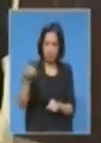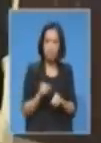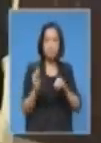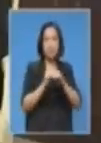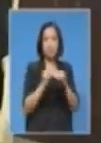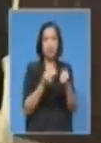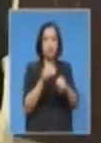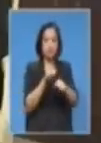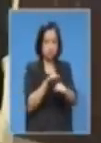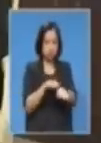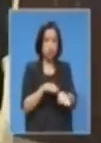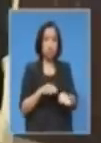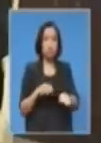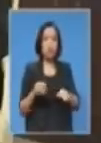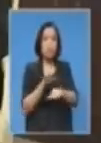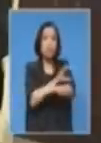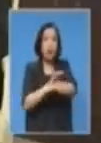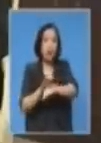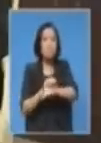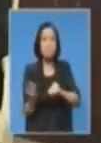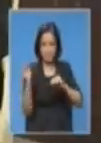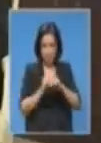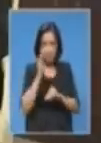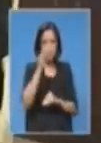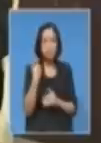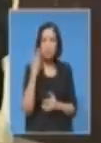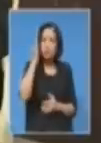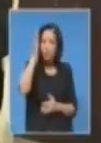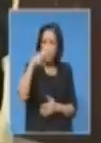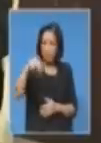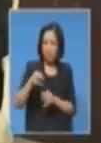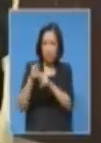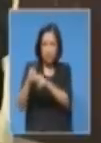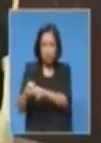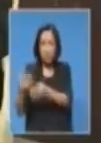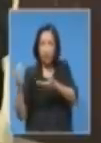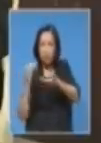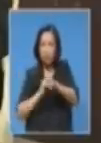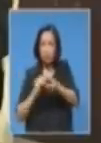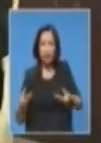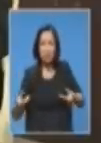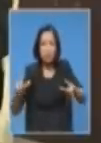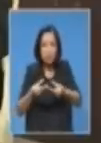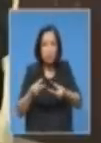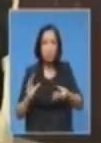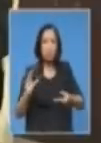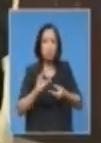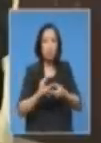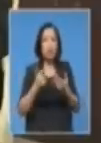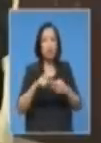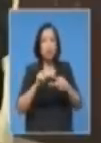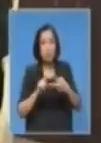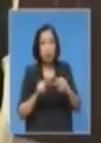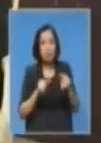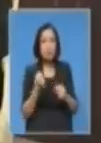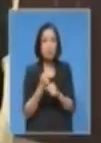าดอนเมืองนั้นเนี่ยเราก็หวังว่าจะมีส่วนให้เอกชนเนี่ยเข้ามาร่วมในเรื่องของการลงทุนและการเดินรถแต่ว่าการเดินรถนั้นเนี่ยเราต้องมีความ